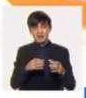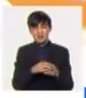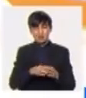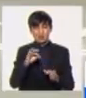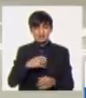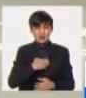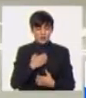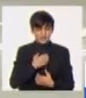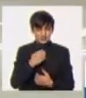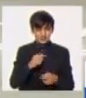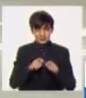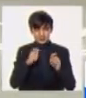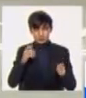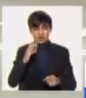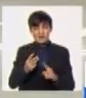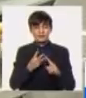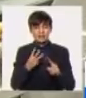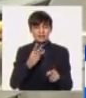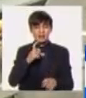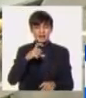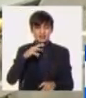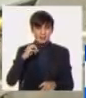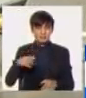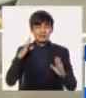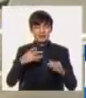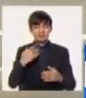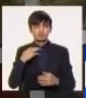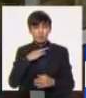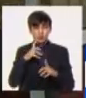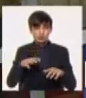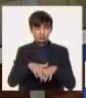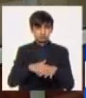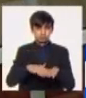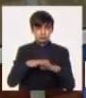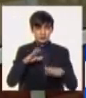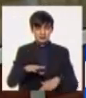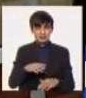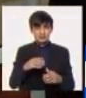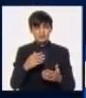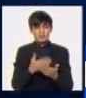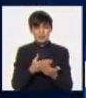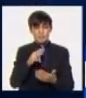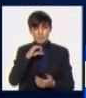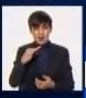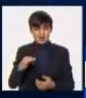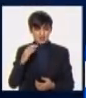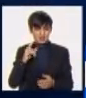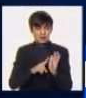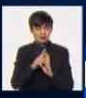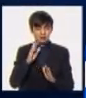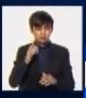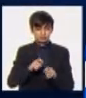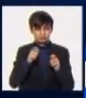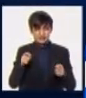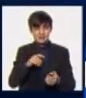информации связи. И на третьем этапе откроют объекты с массовым скоплением людей. И это будет не раньше середины мая. Торговые центры,